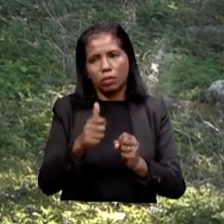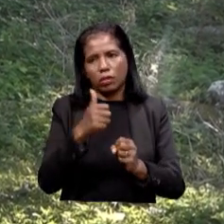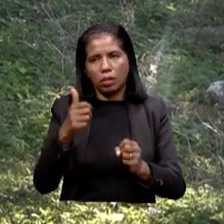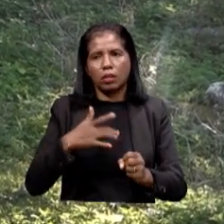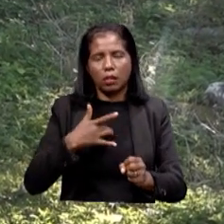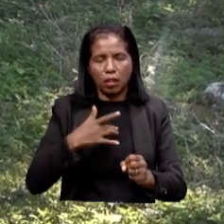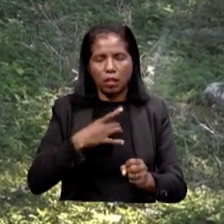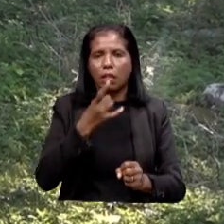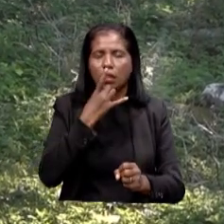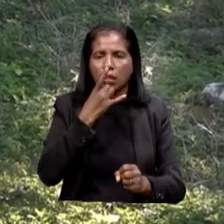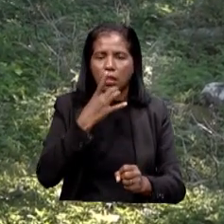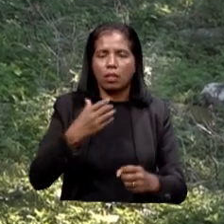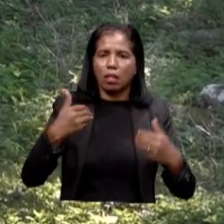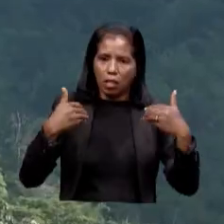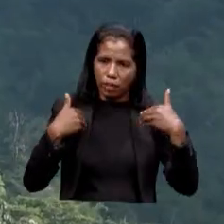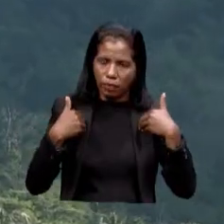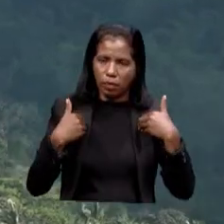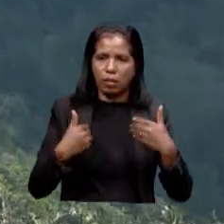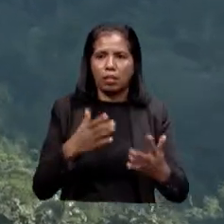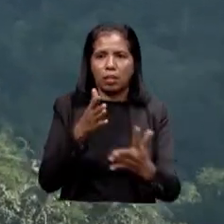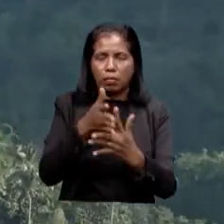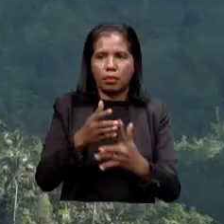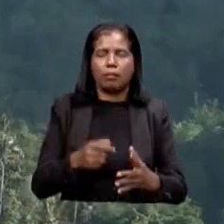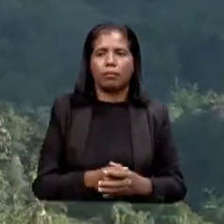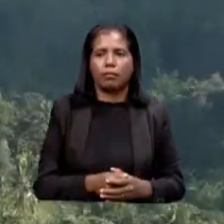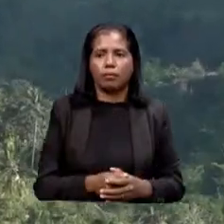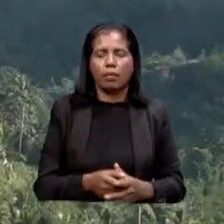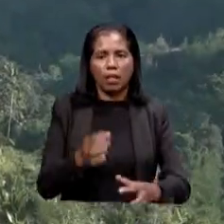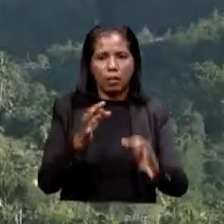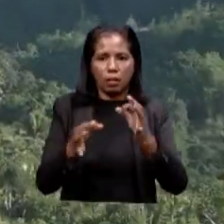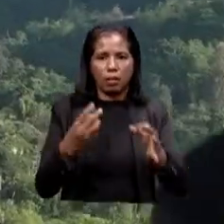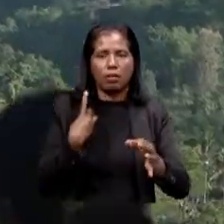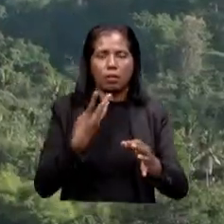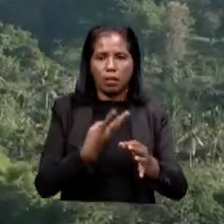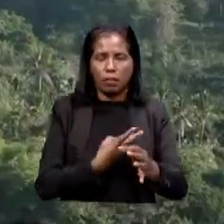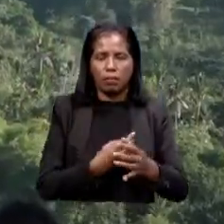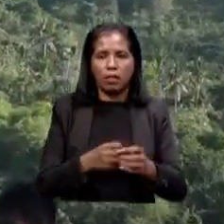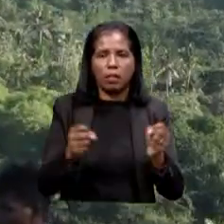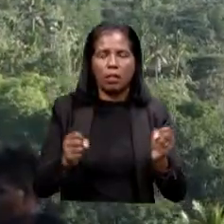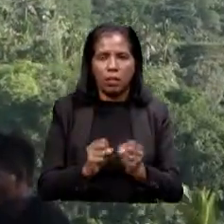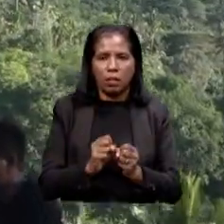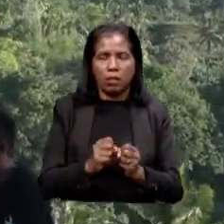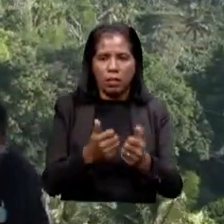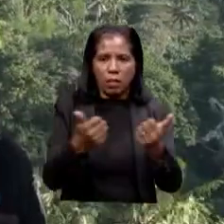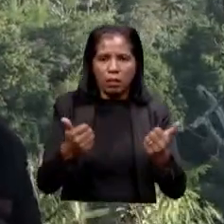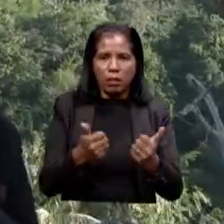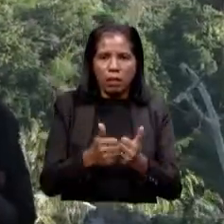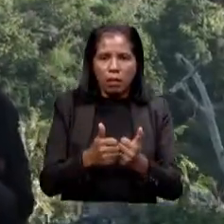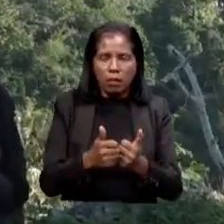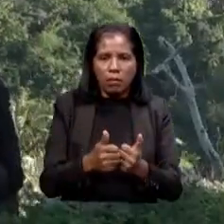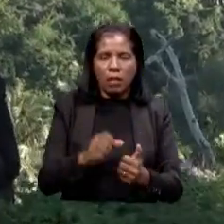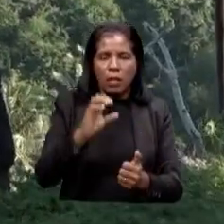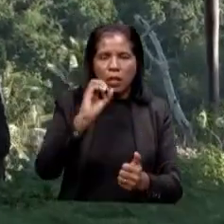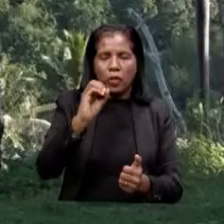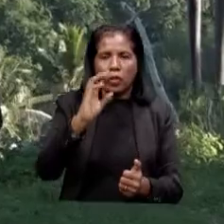itu netik elektrisida dem stamana sekar kan sa balia be suku bole alia be asuku soba